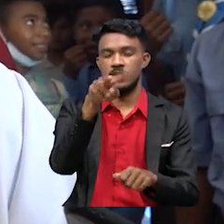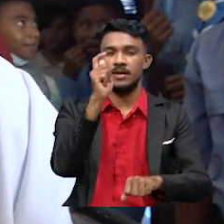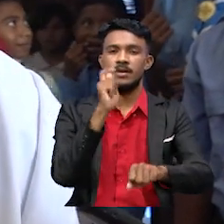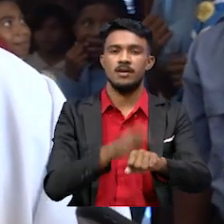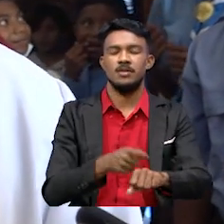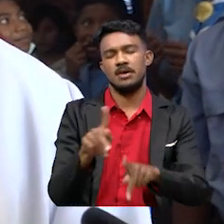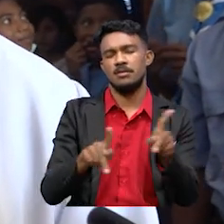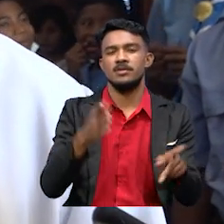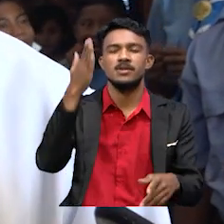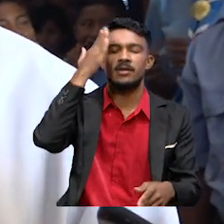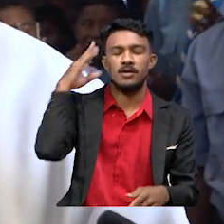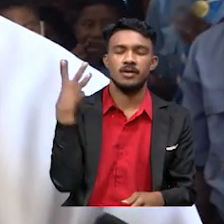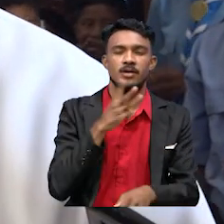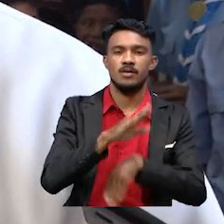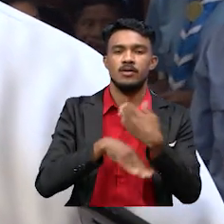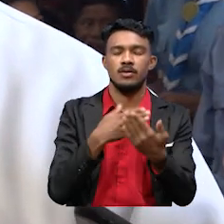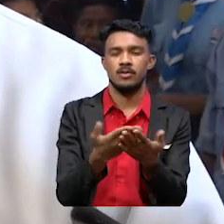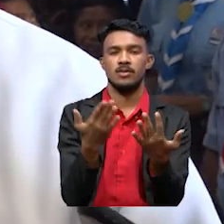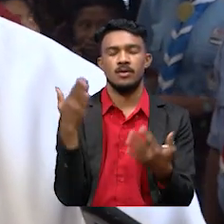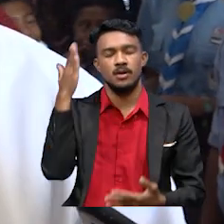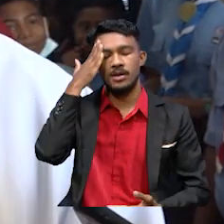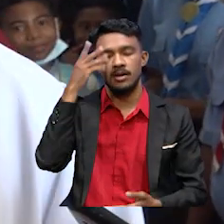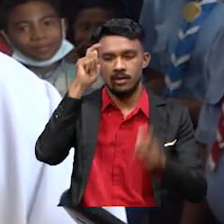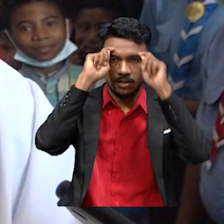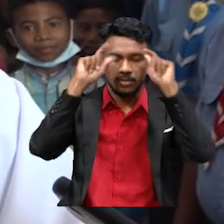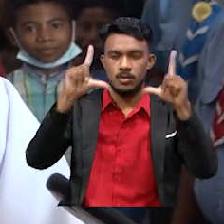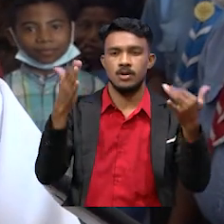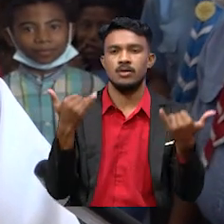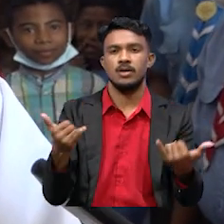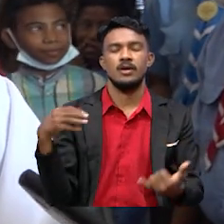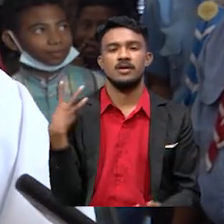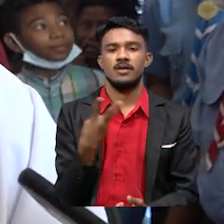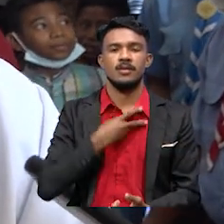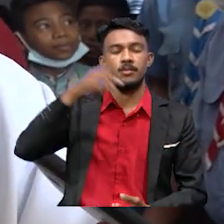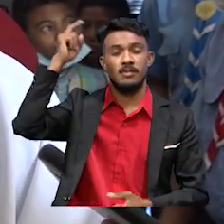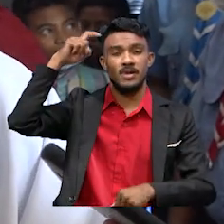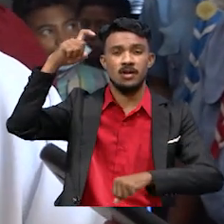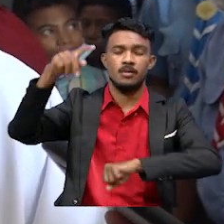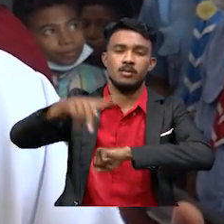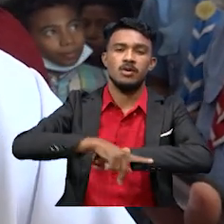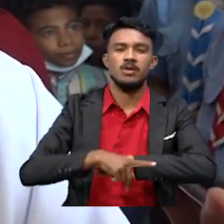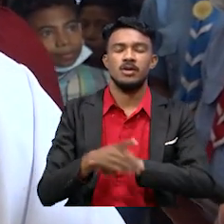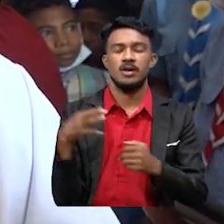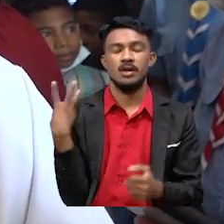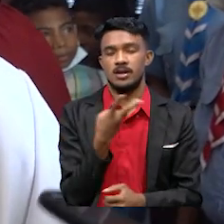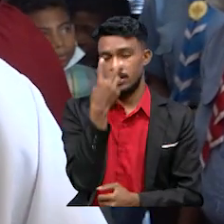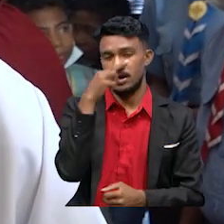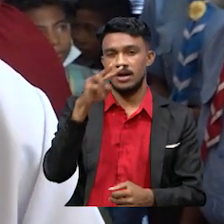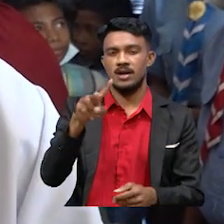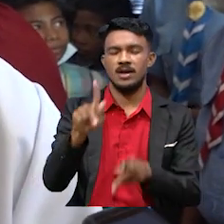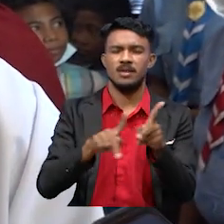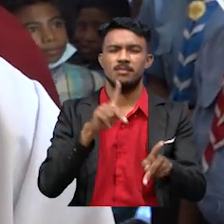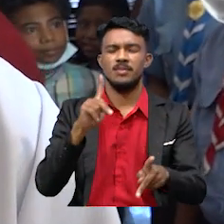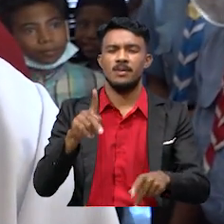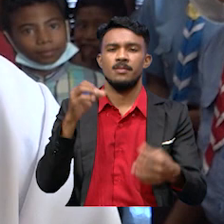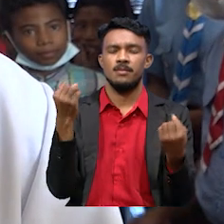mo sano ito tatene kata Timor na agora. Ita nia maturidade política na itare. Tina hirak ne ema komesa kribit da daun buat ne